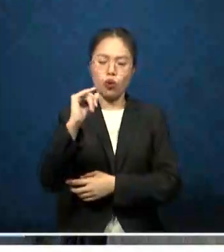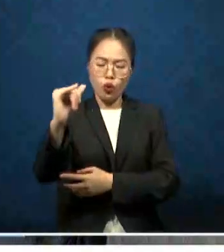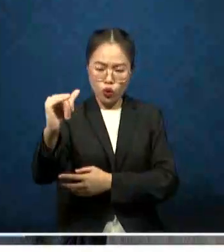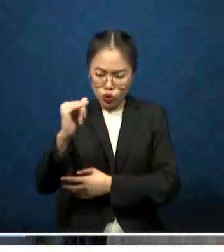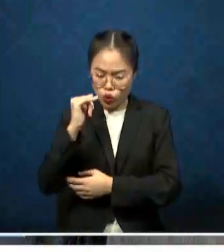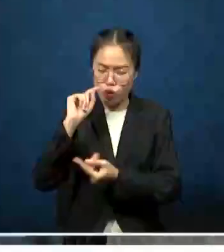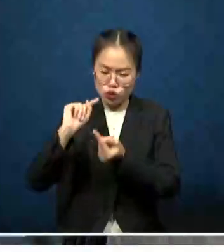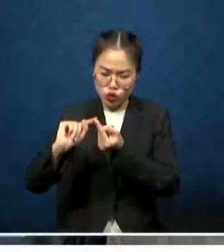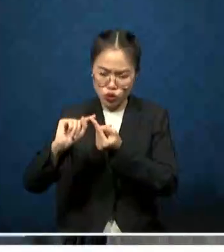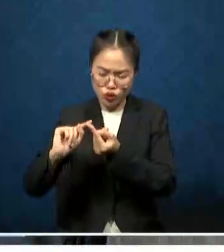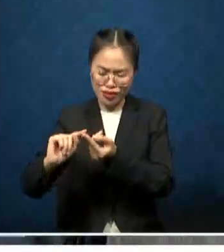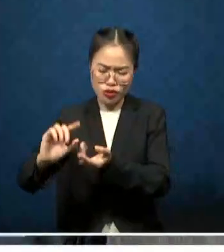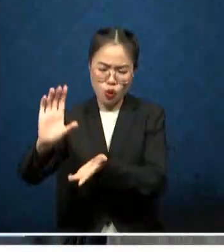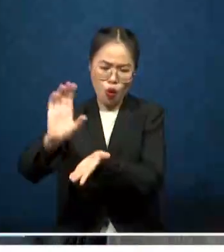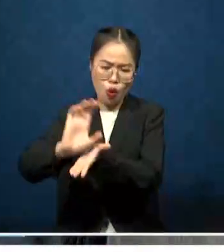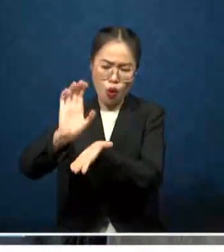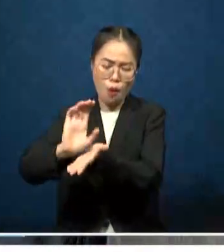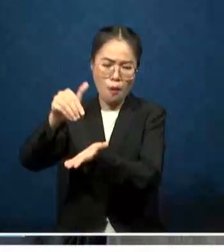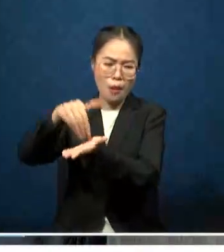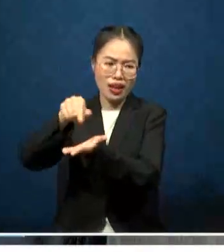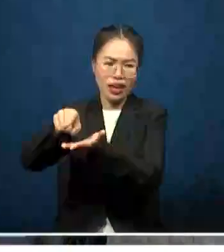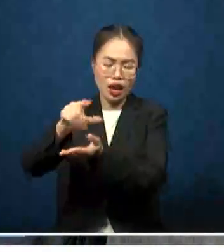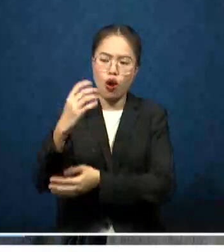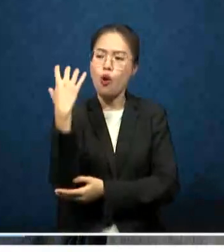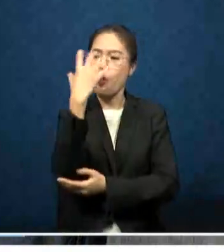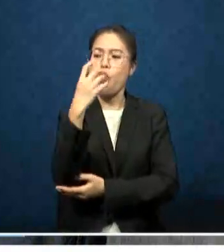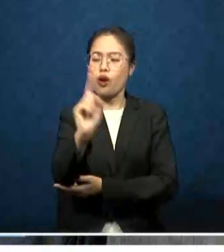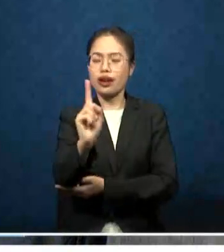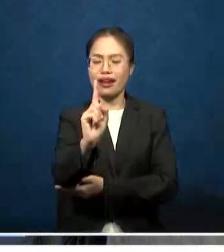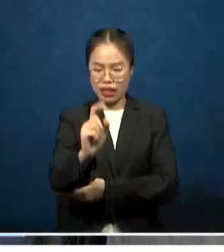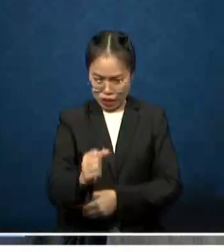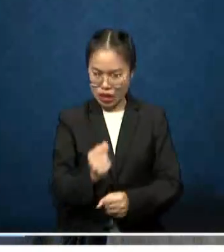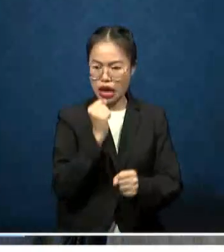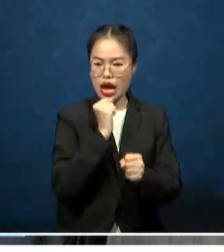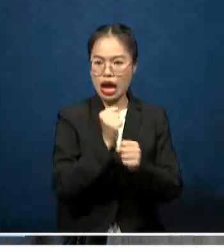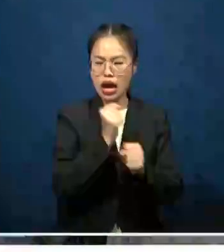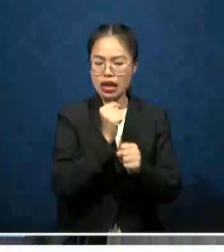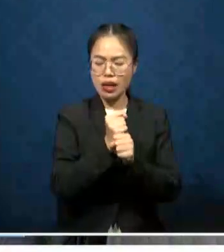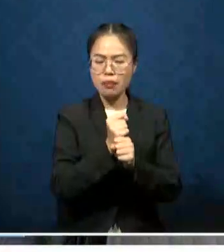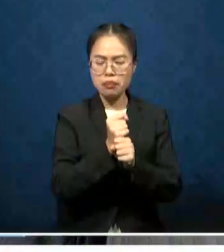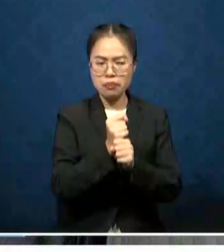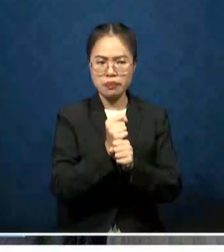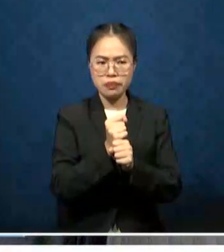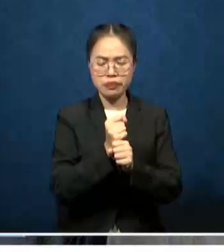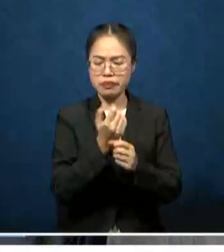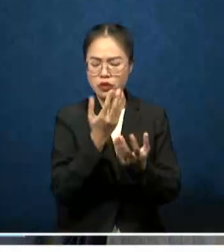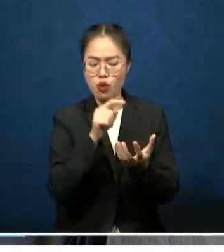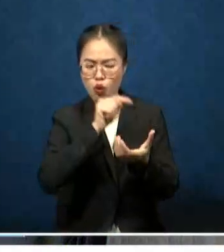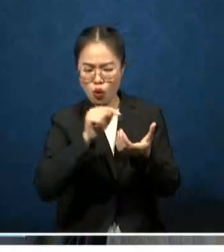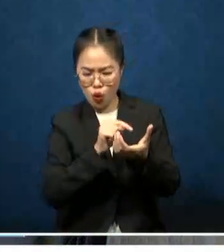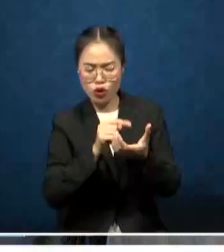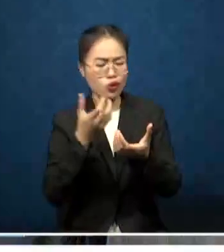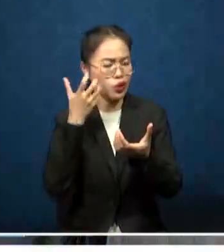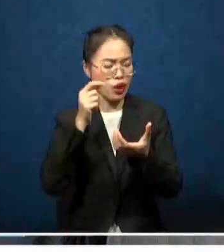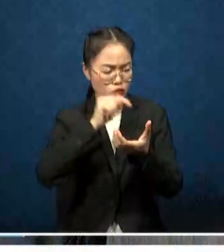บัญชีกลางหลอกให้ทำธุรกรรมทางโทรศัพท์มือถืออ้างว่าจะตรวจสอบ